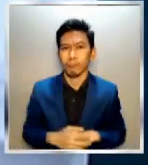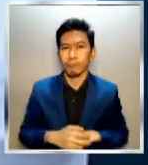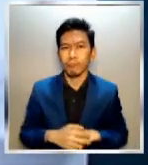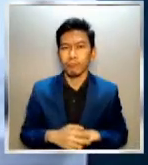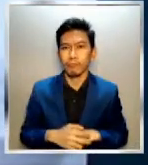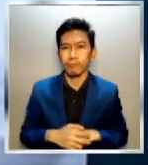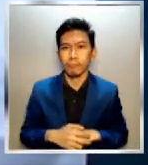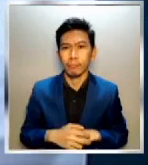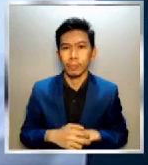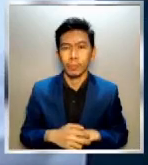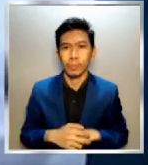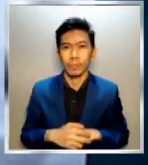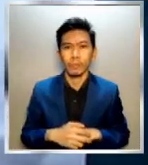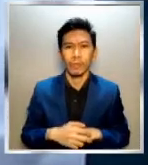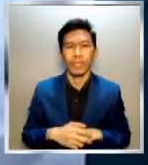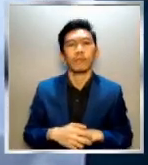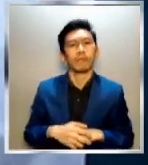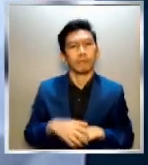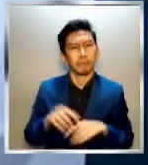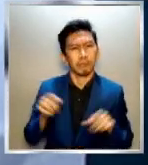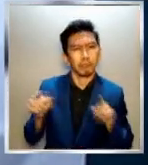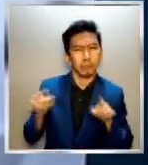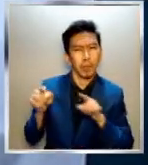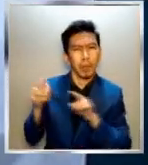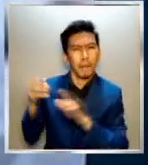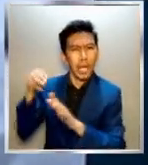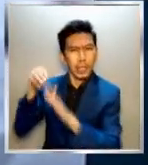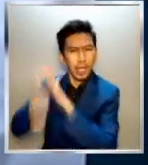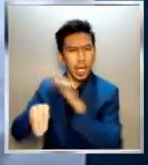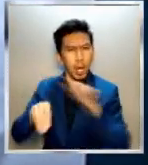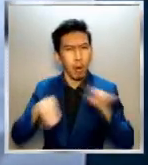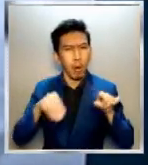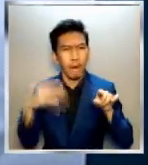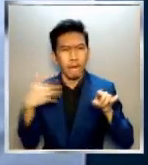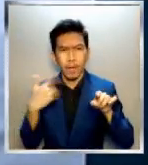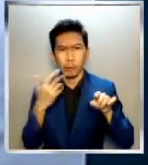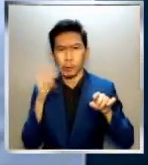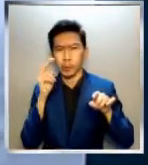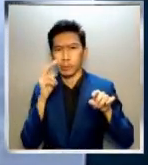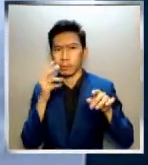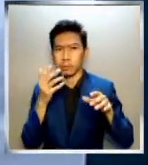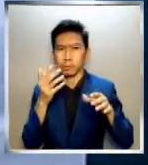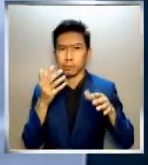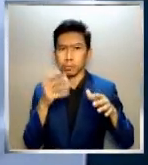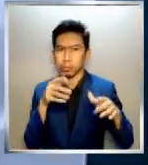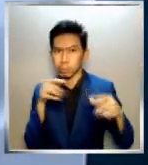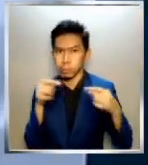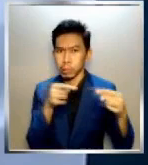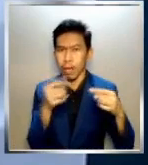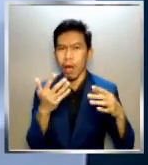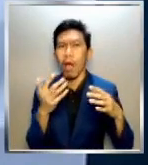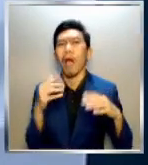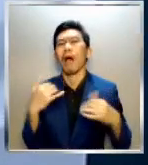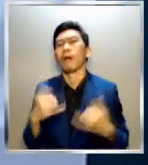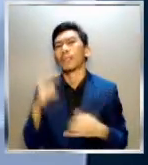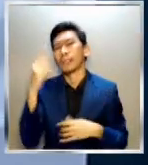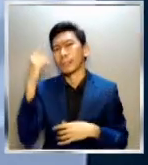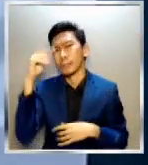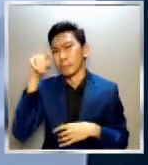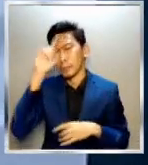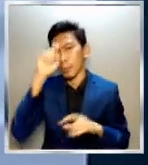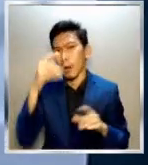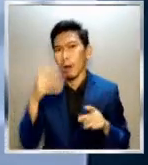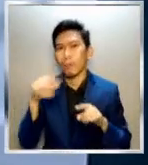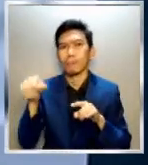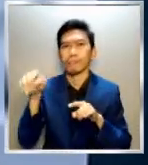Massacre o encuentro? Yan ngayon ang tanong matapos mamatay ang tatlong magkakamag-anak kabilang ang isang batang babae sa Surigao del